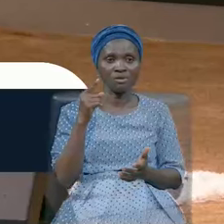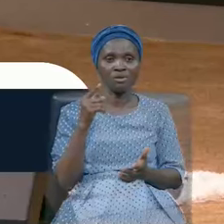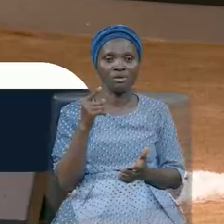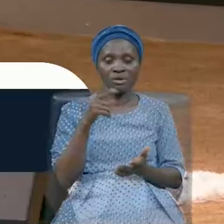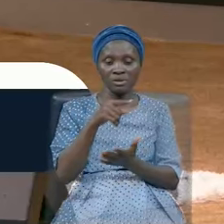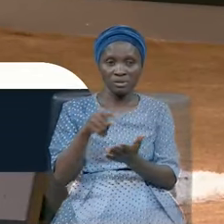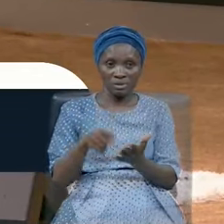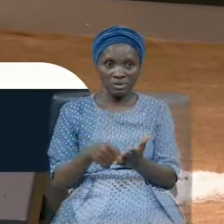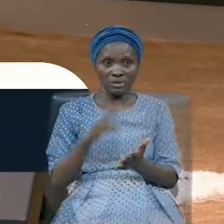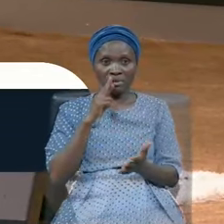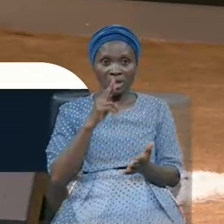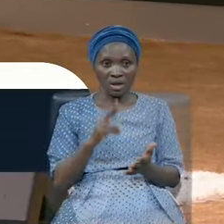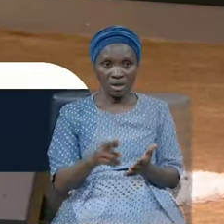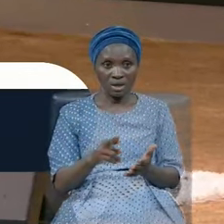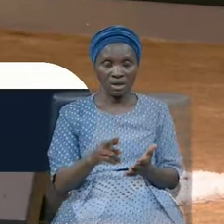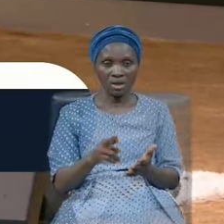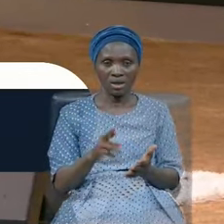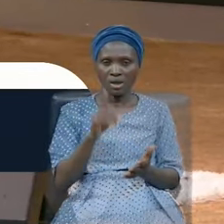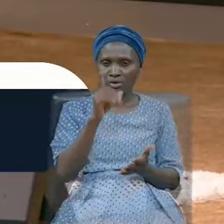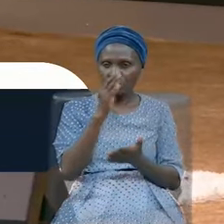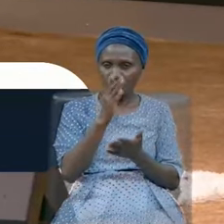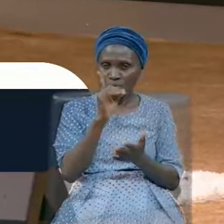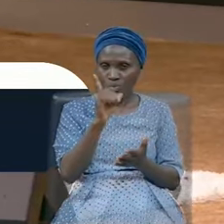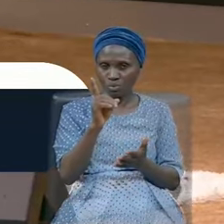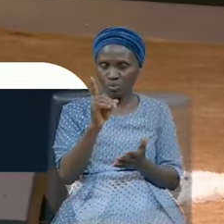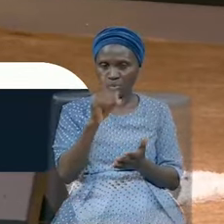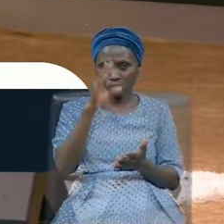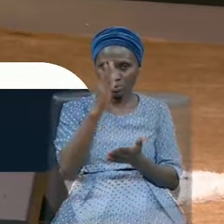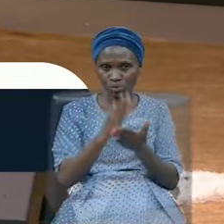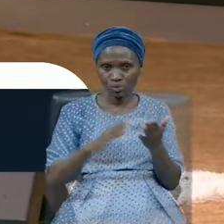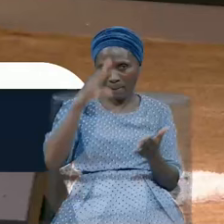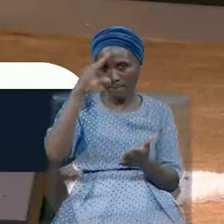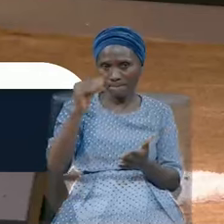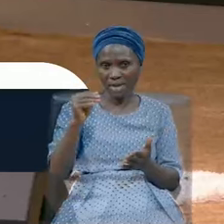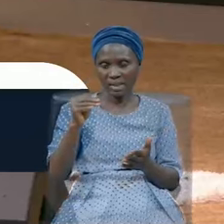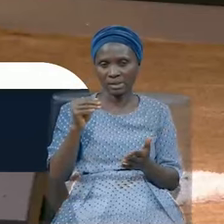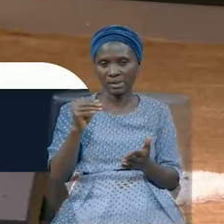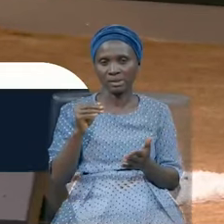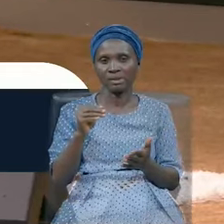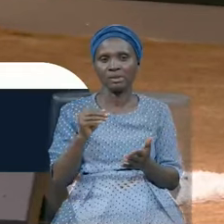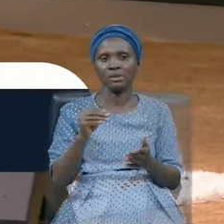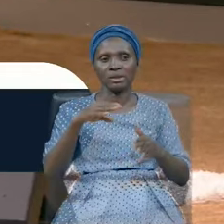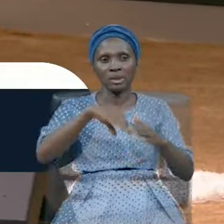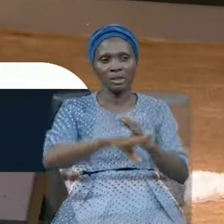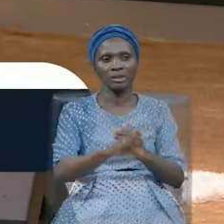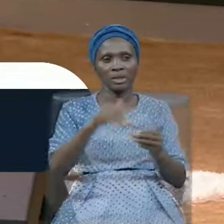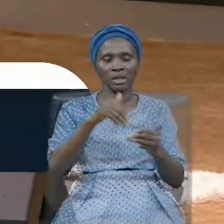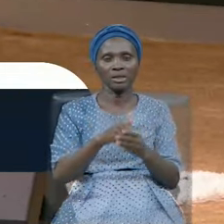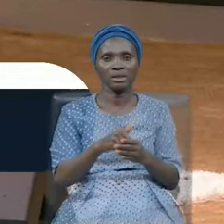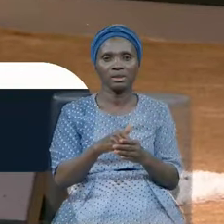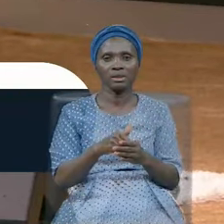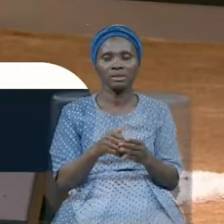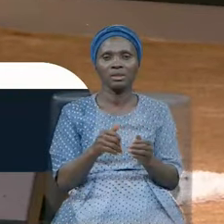Quand il s'est glissé parmi vous, certains hommes dont la condamnation est écrite